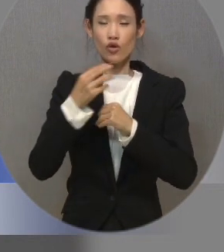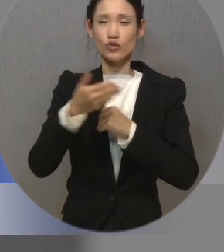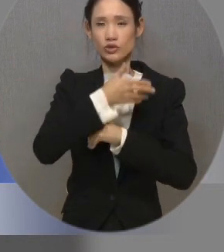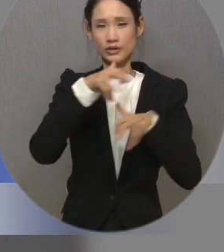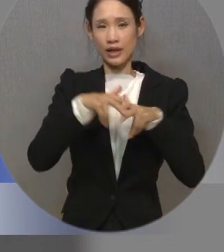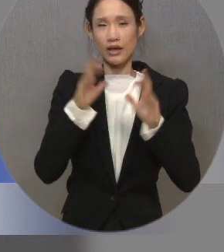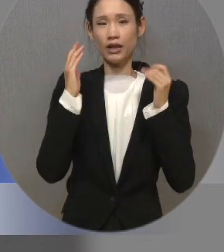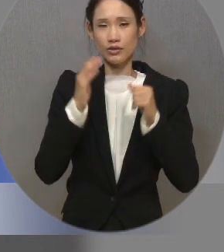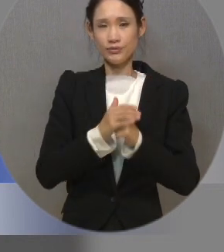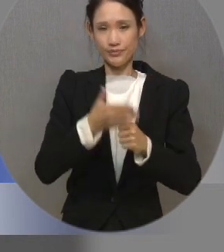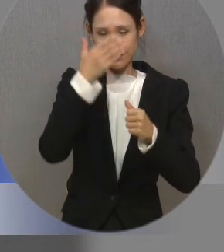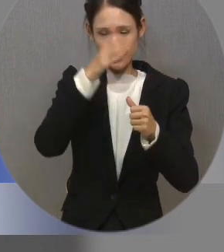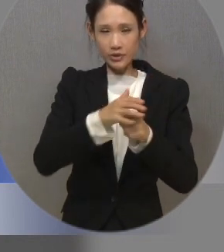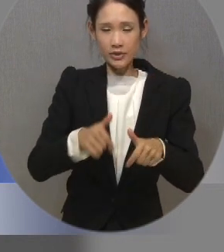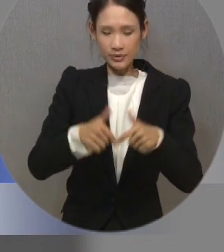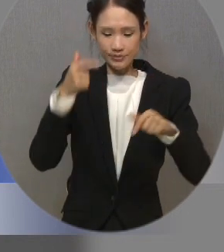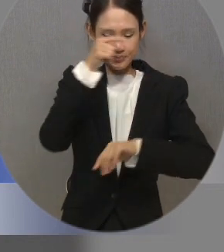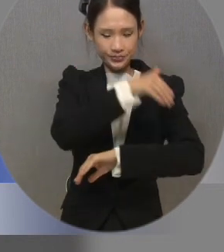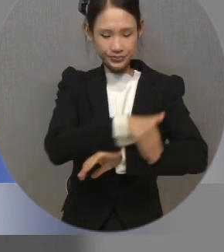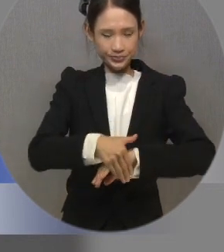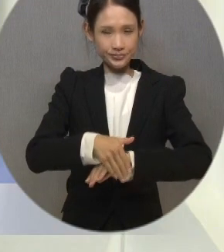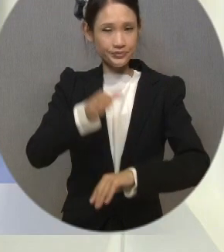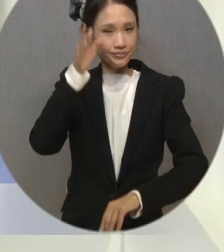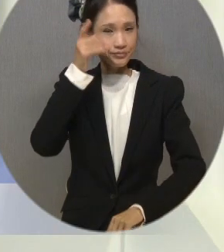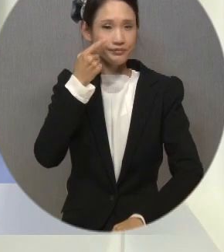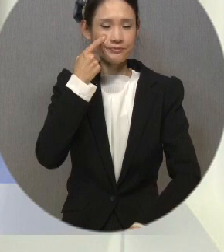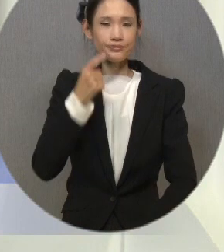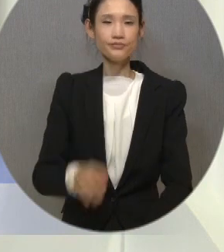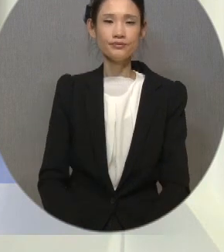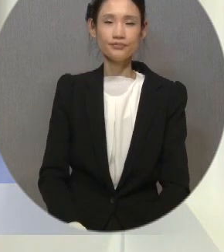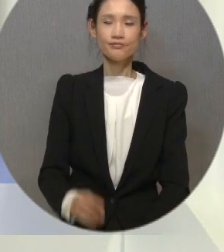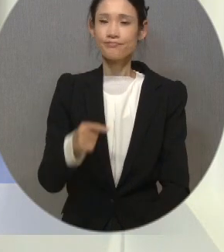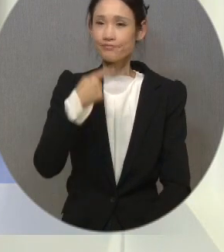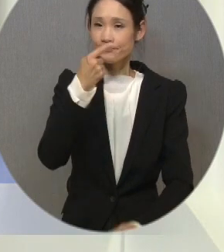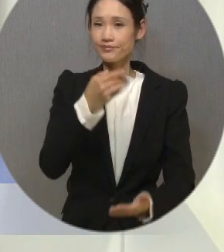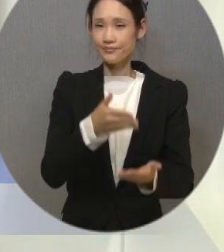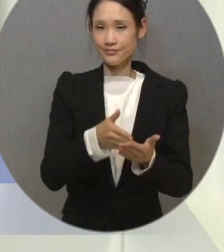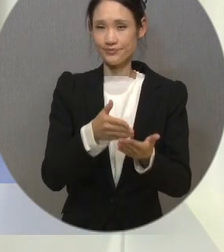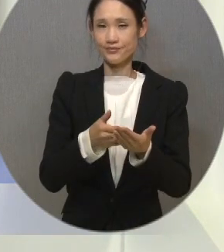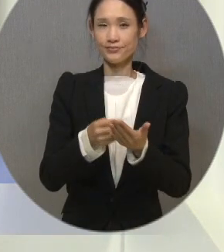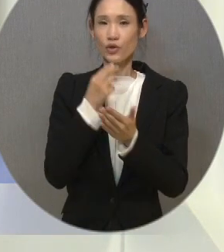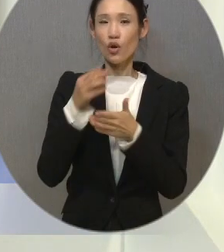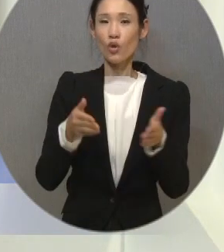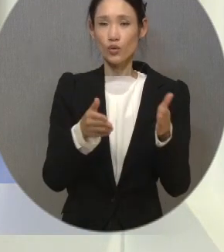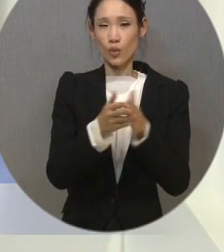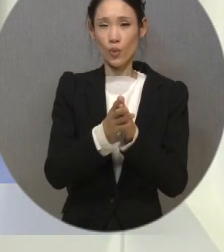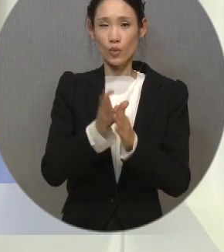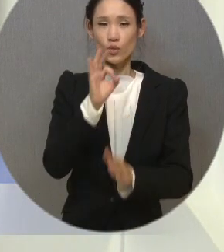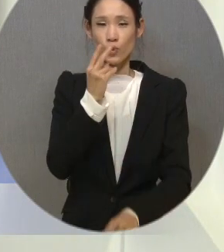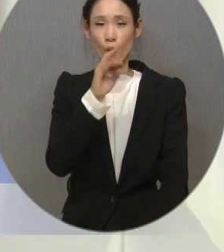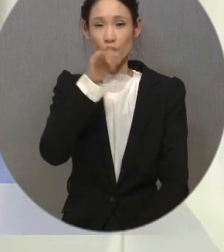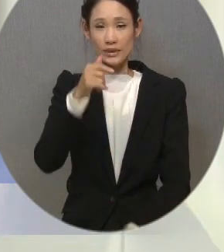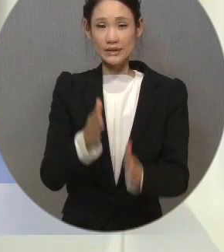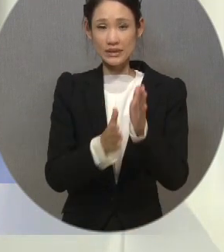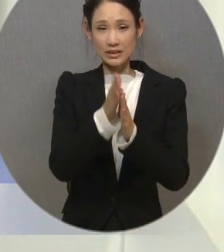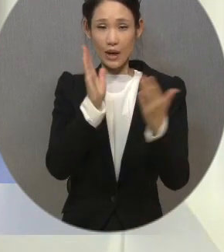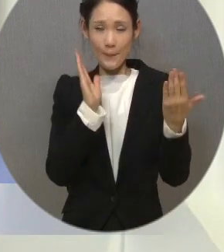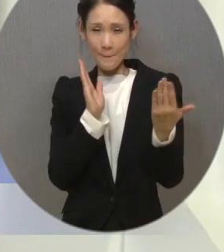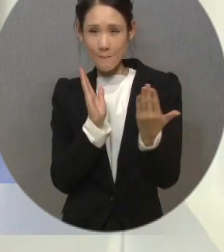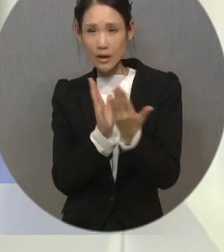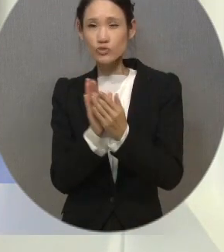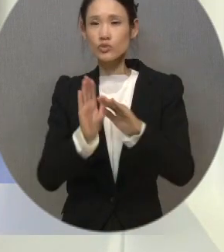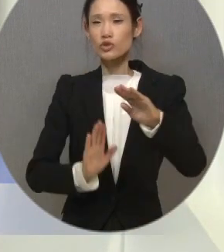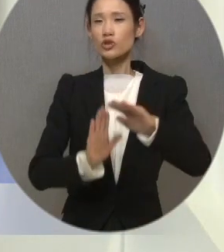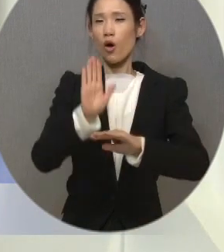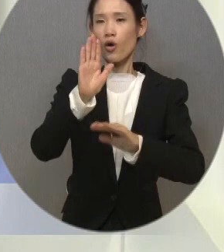확대되길 바란다고 말했습니다 다음 뉴스입니다 경기도 용인 시가 마춤형 경사 설치